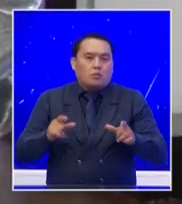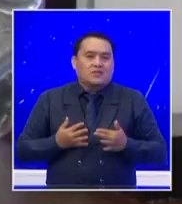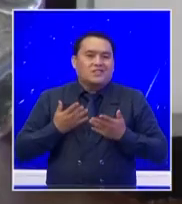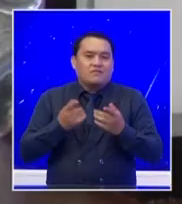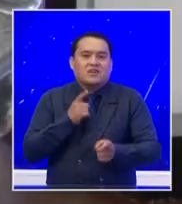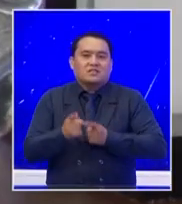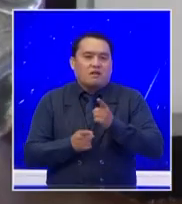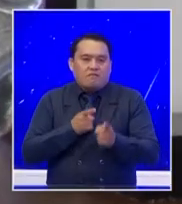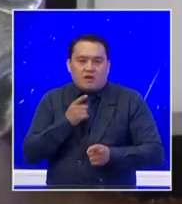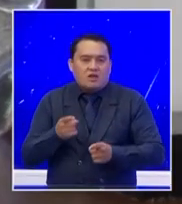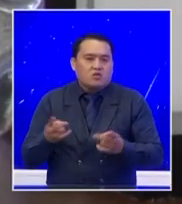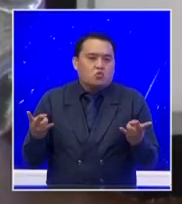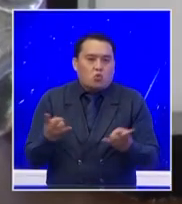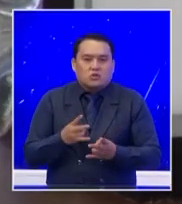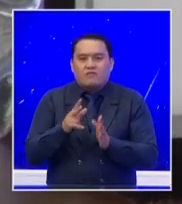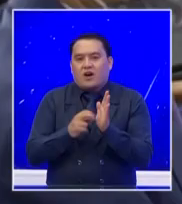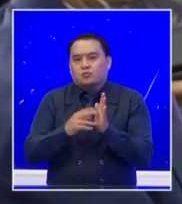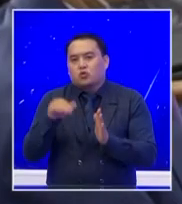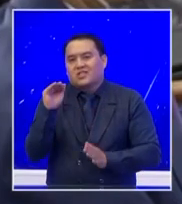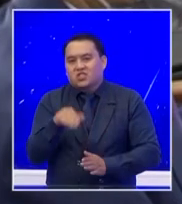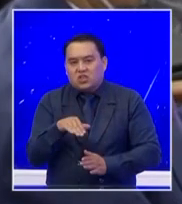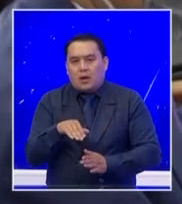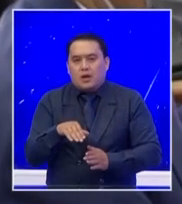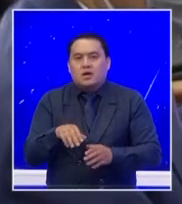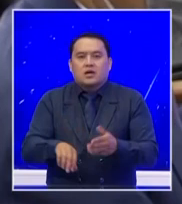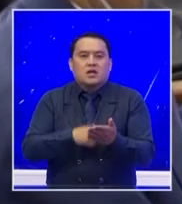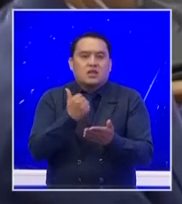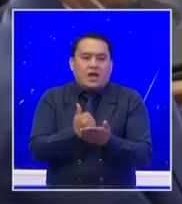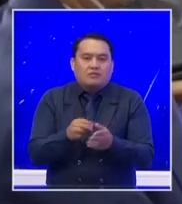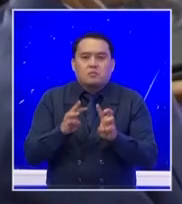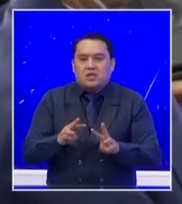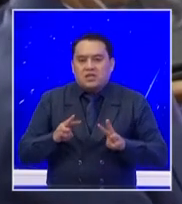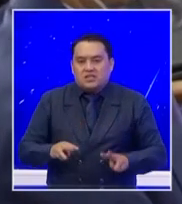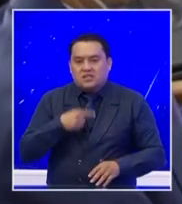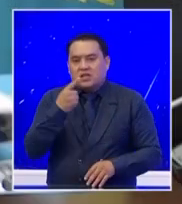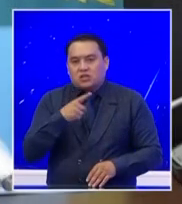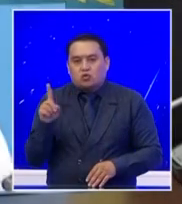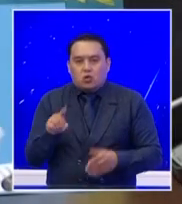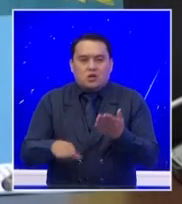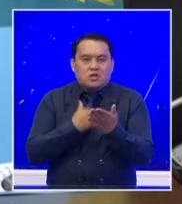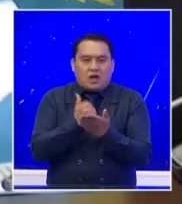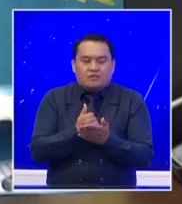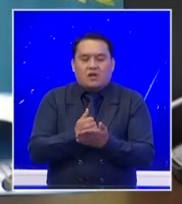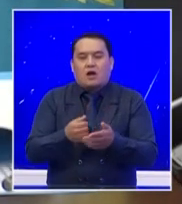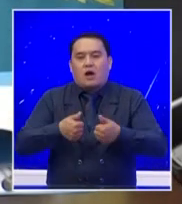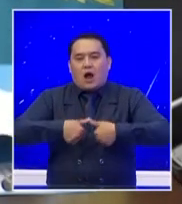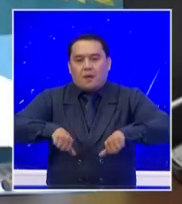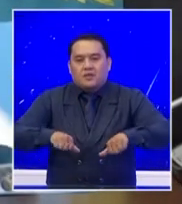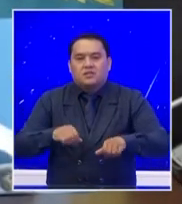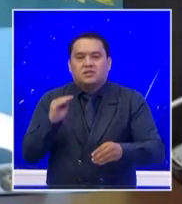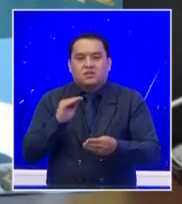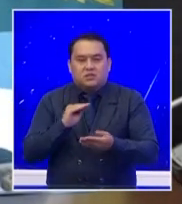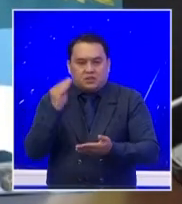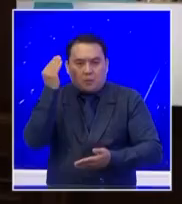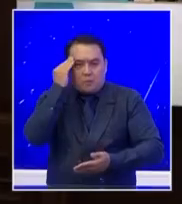требующих восстановления, составляет свыше 800 тысяч. Премьер-министр отметил, что главной задачей госкомиссии является разработка и